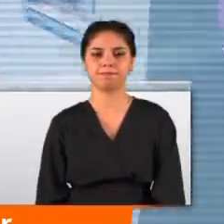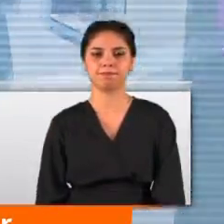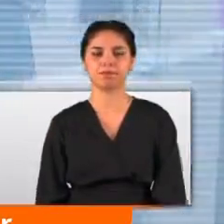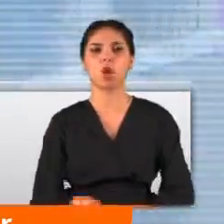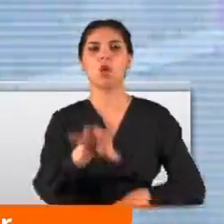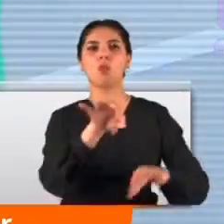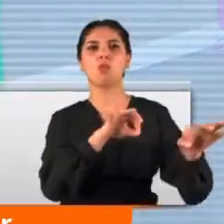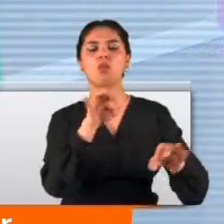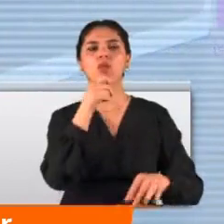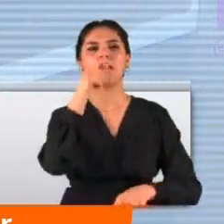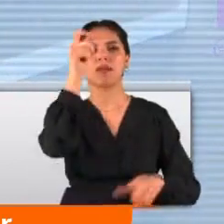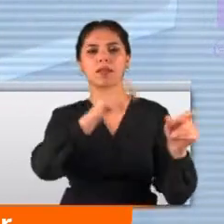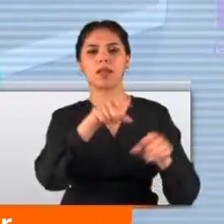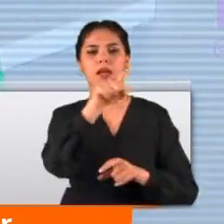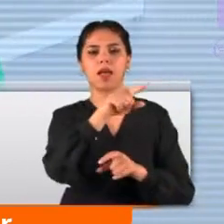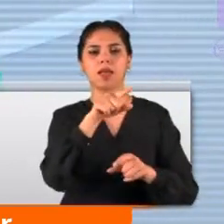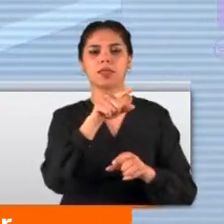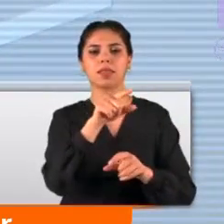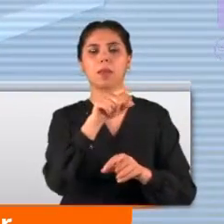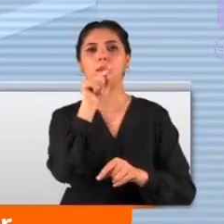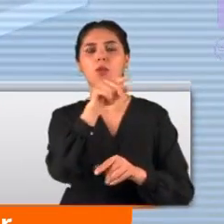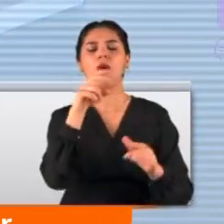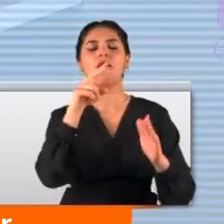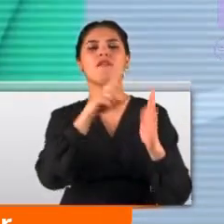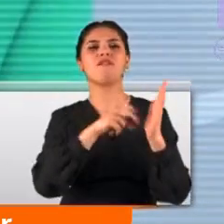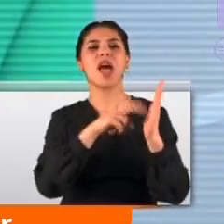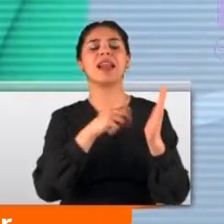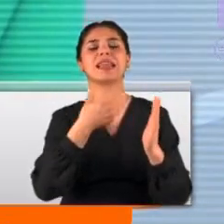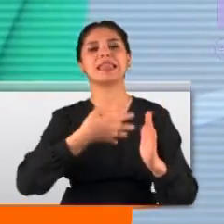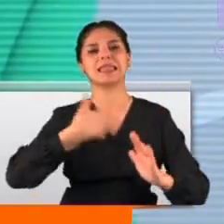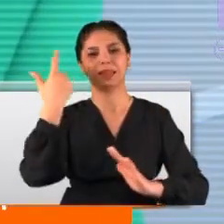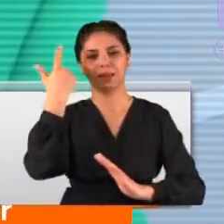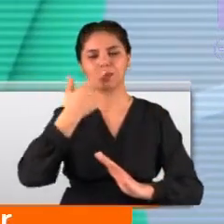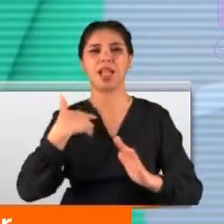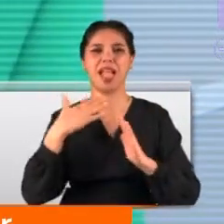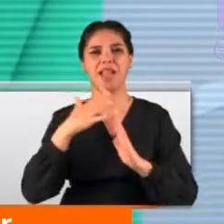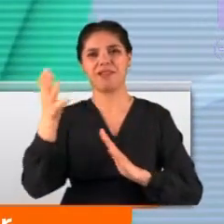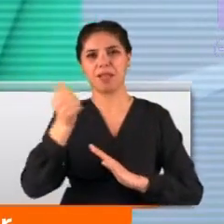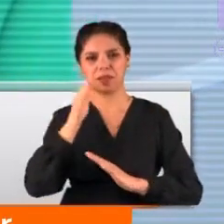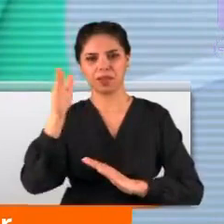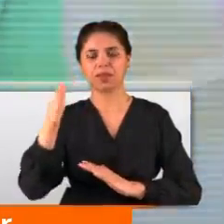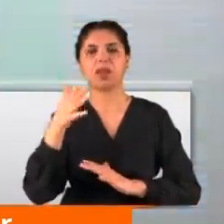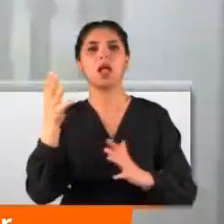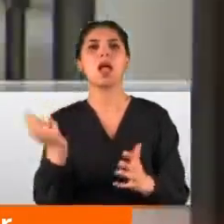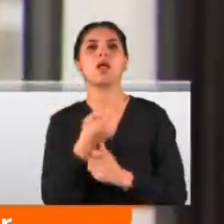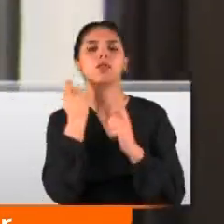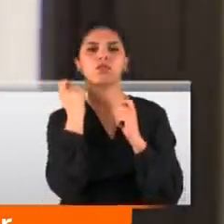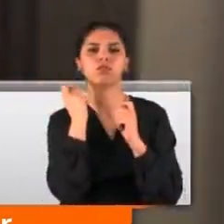Müteahhitler asla tam göstermek istemiyor vergi çıkacağından dolayı. Daire almaya gittiğiniz zaman alamıyorsunuz